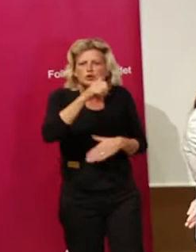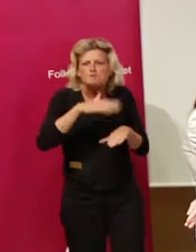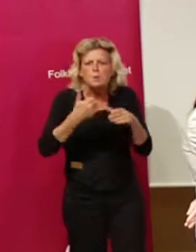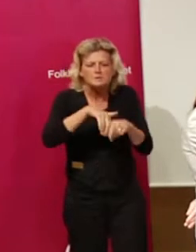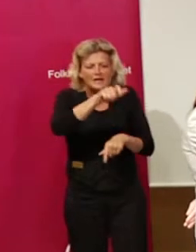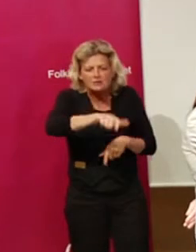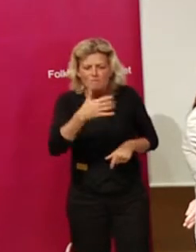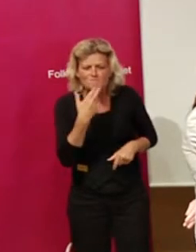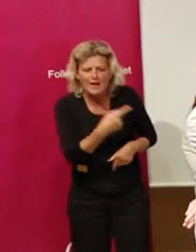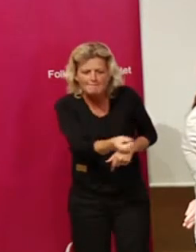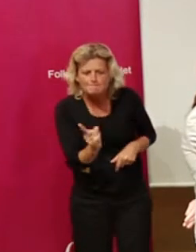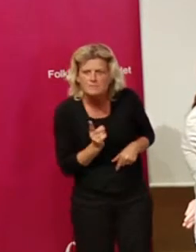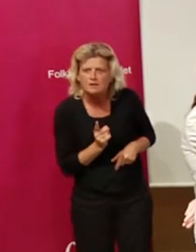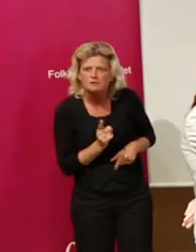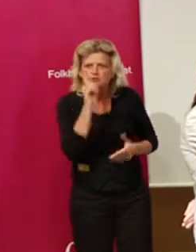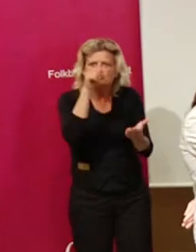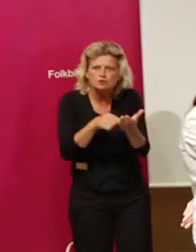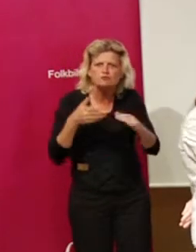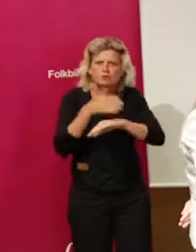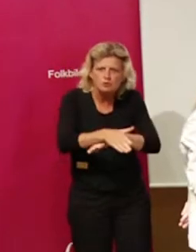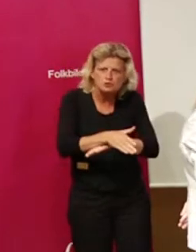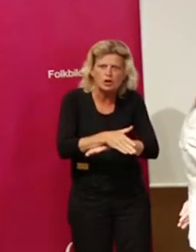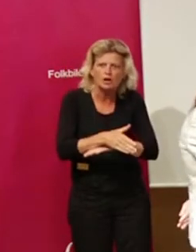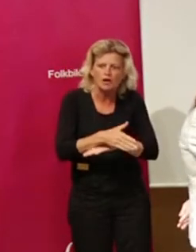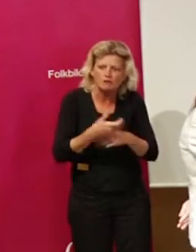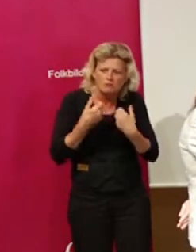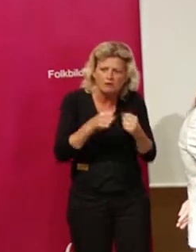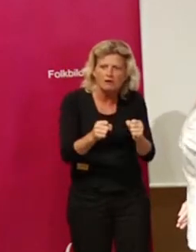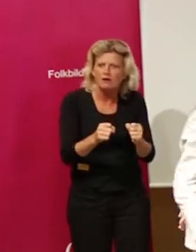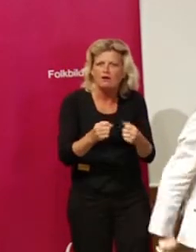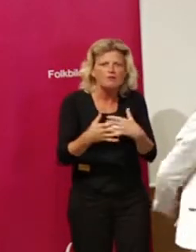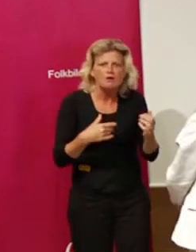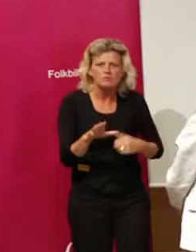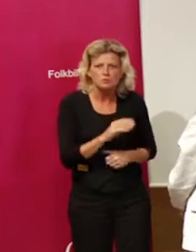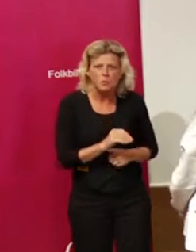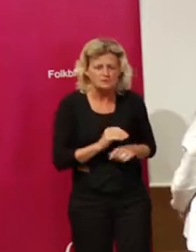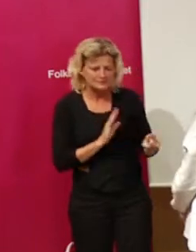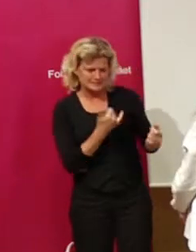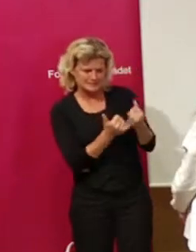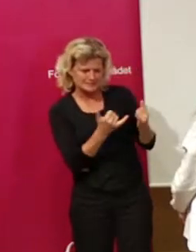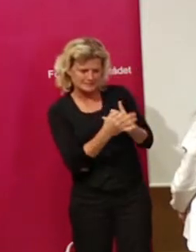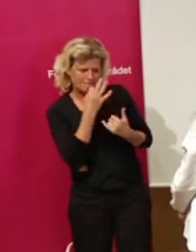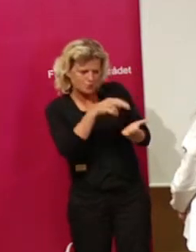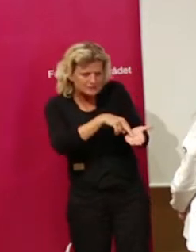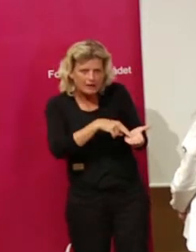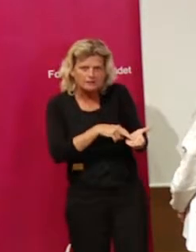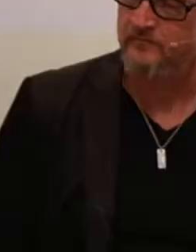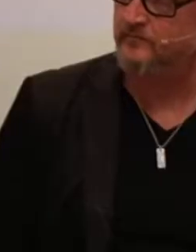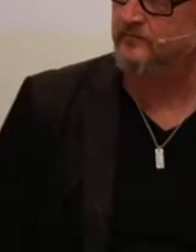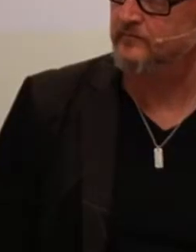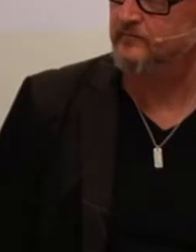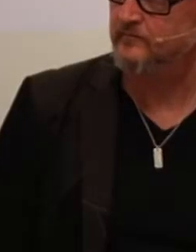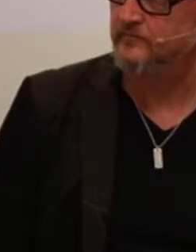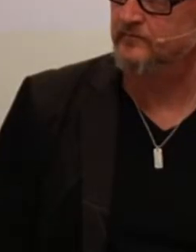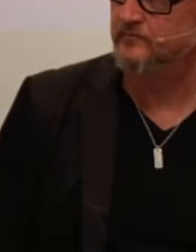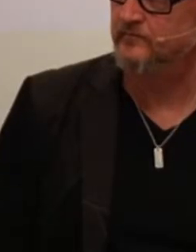de? Varför kommer de dit? Och ja, dina avslutande frågeställningar där egentligen, är det samma personer eller är det andra personer